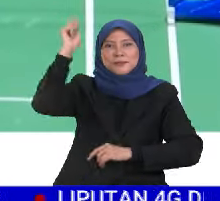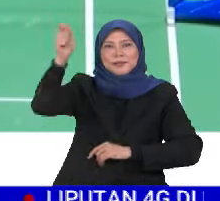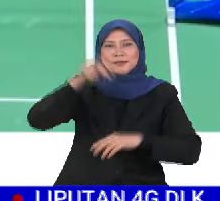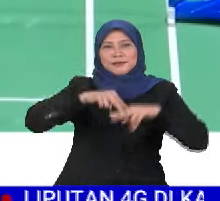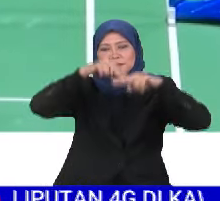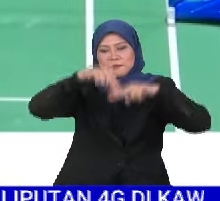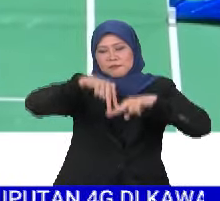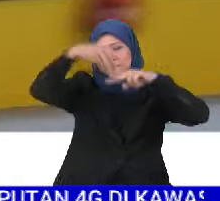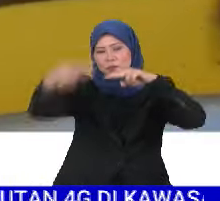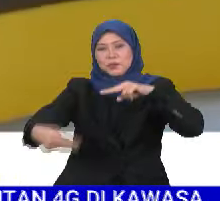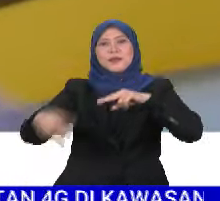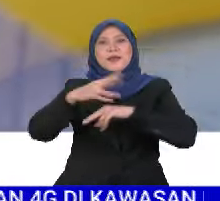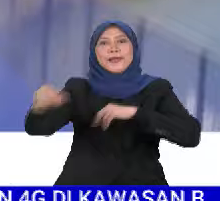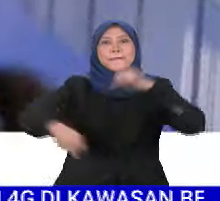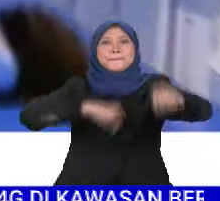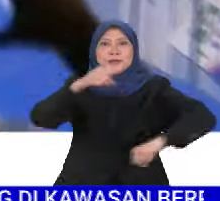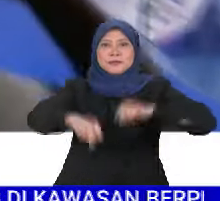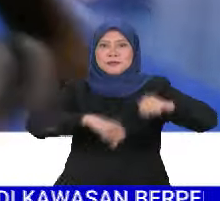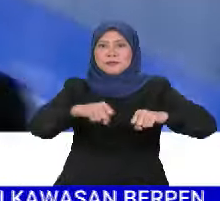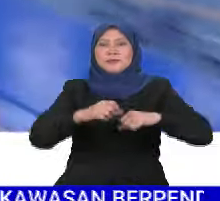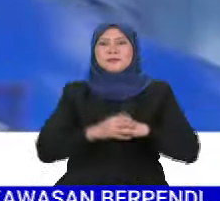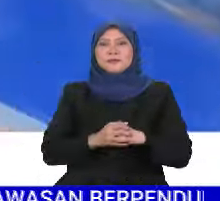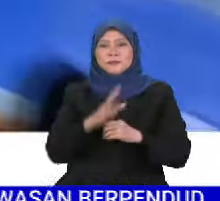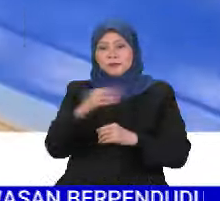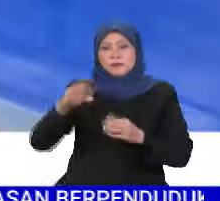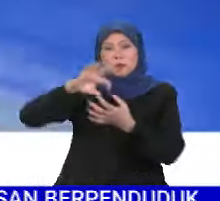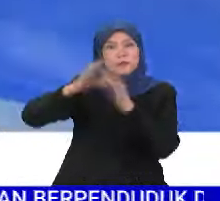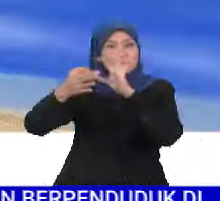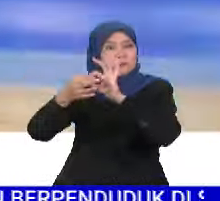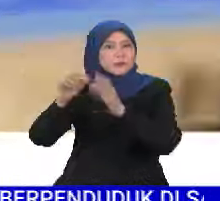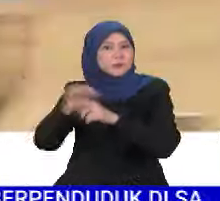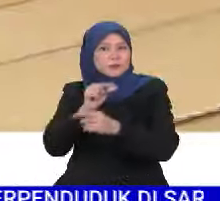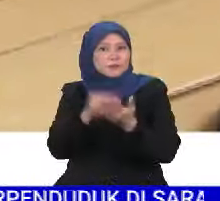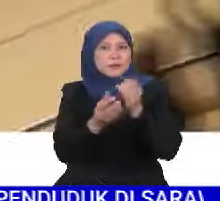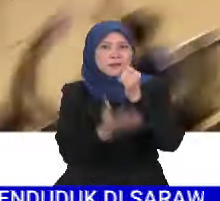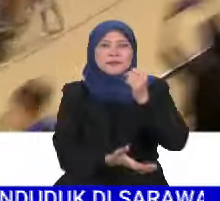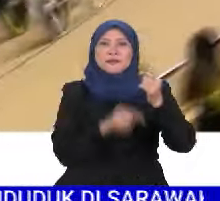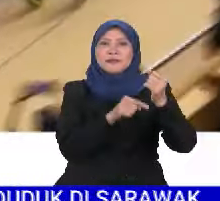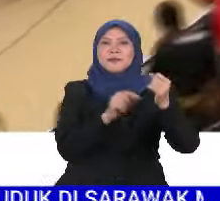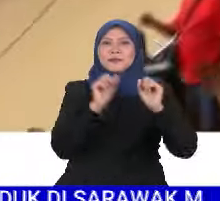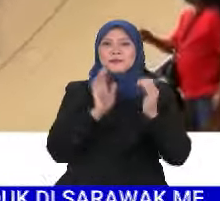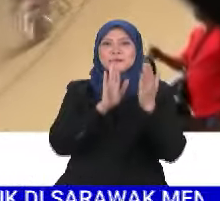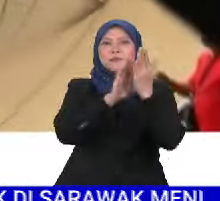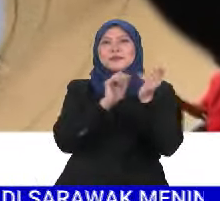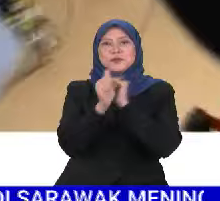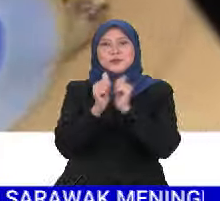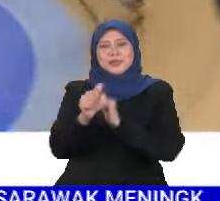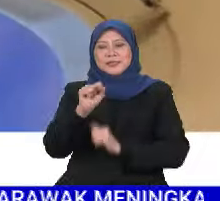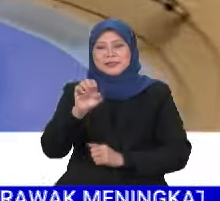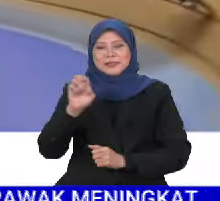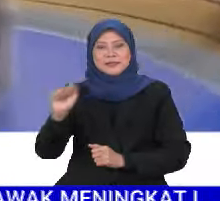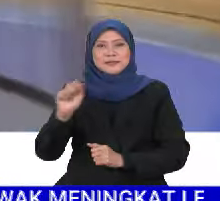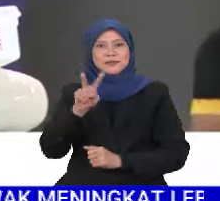terjun dan berbasikal selain Olympic baja tersebut juga akan digunakan bagi persiapan atlet menghadapi isukan si